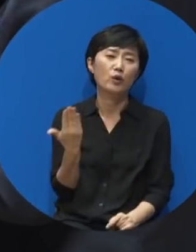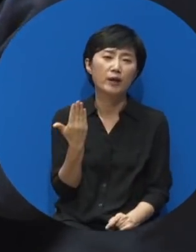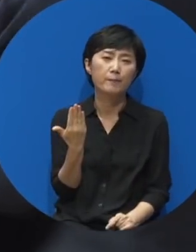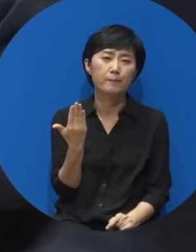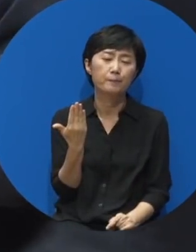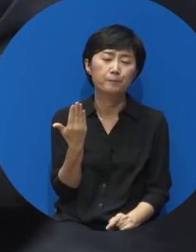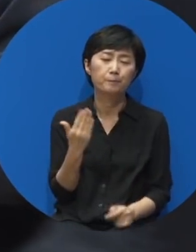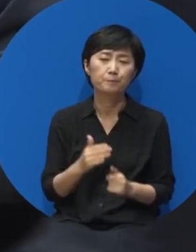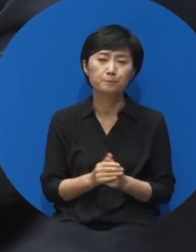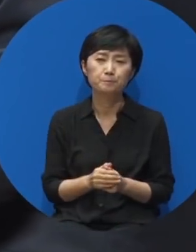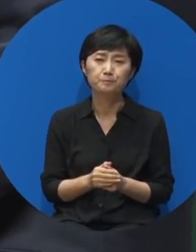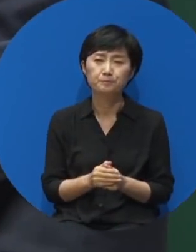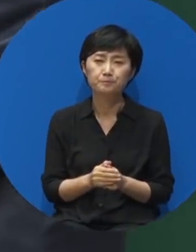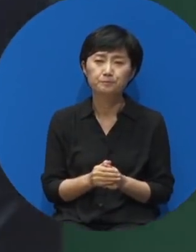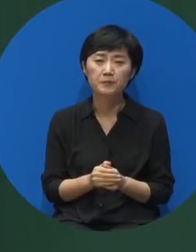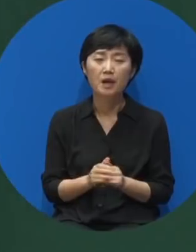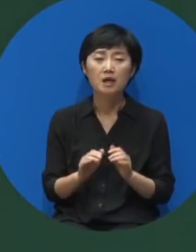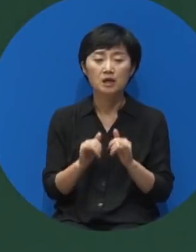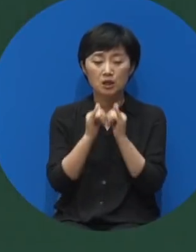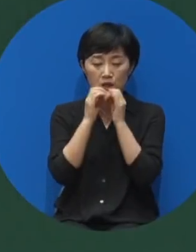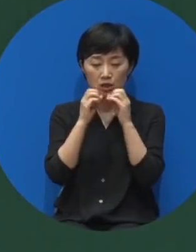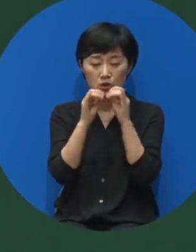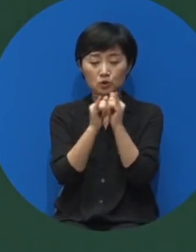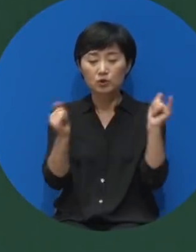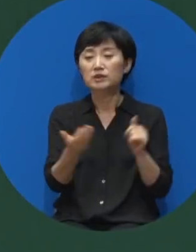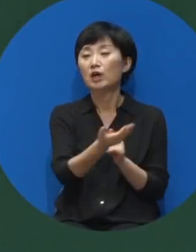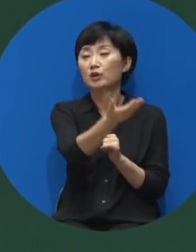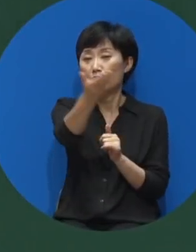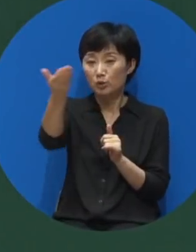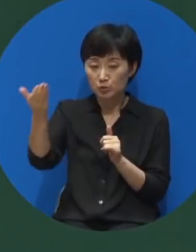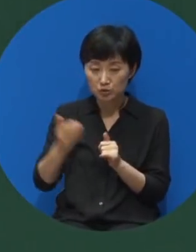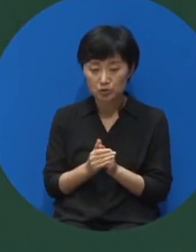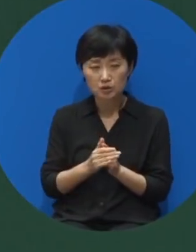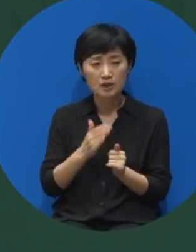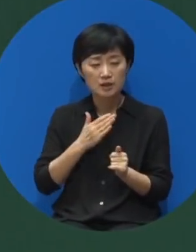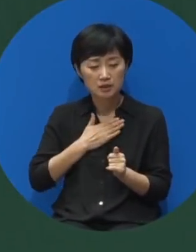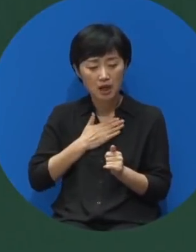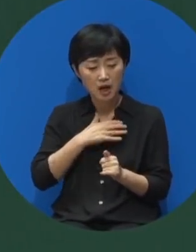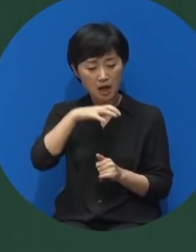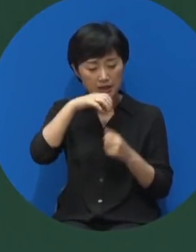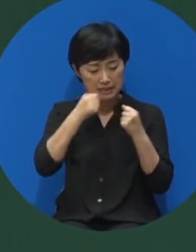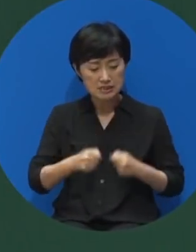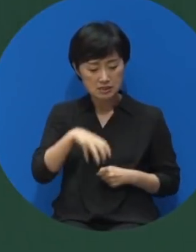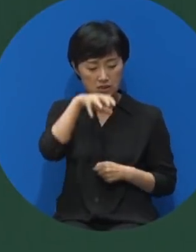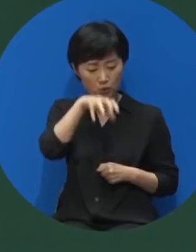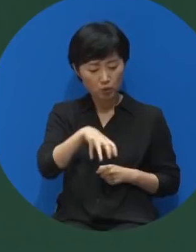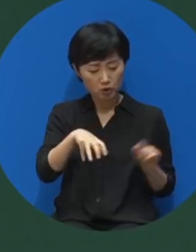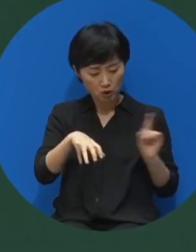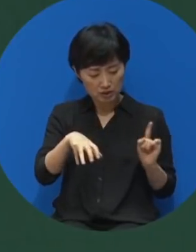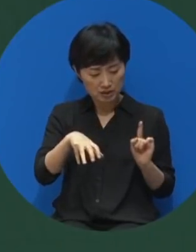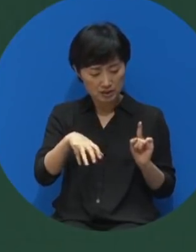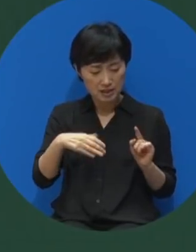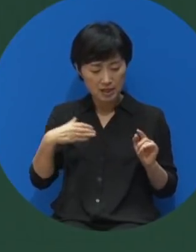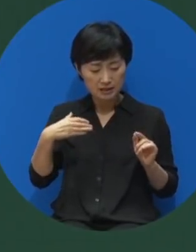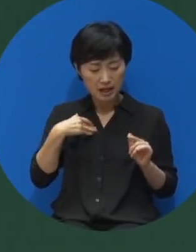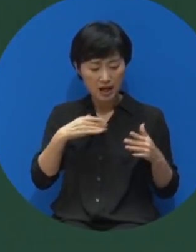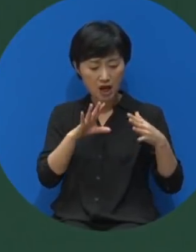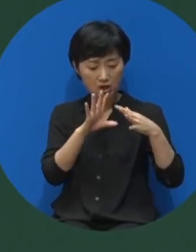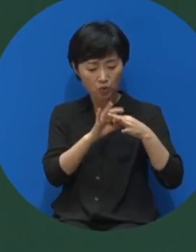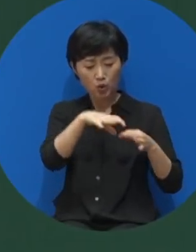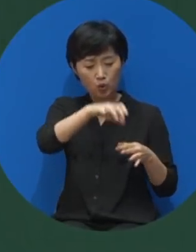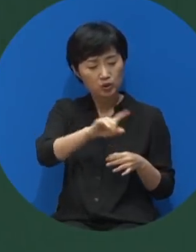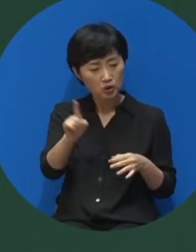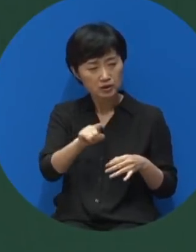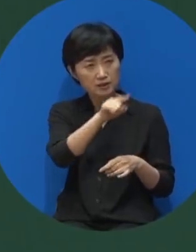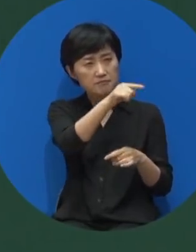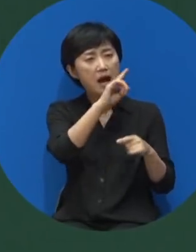사무엘靠此在为了成就神极大的事情被使用。 모든 전도자 여러분들은 이 현주소에서 응답 누리고 있으면 반드시 과거,